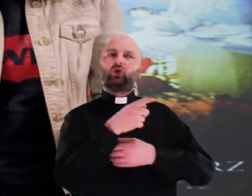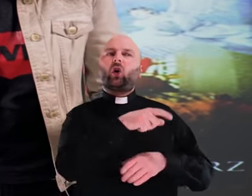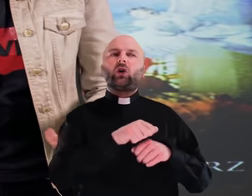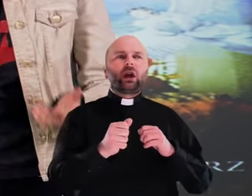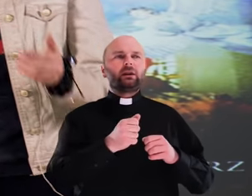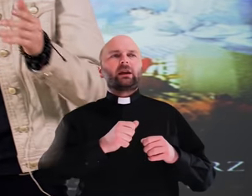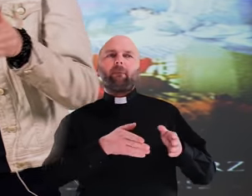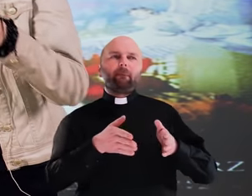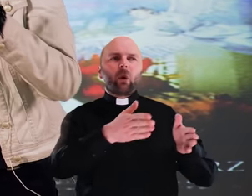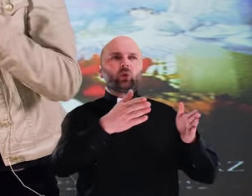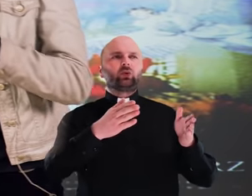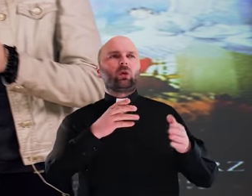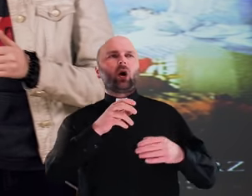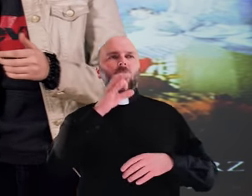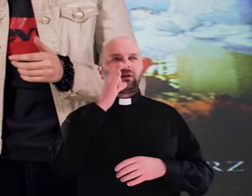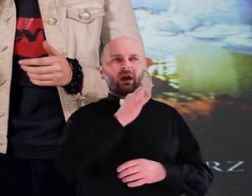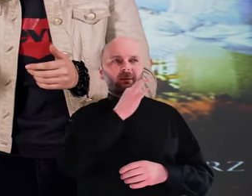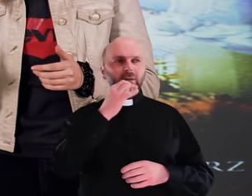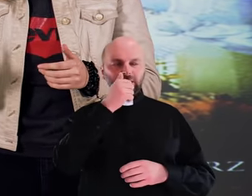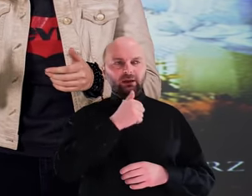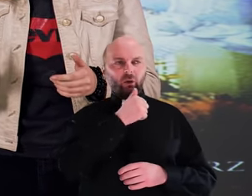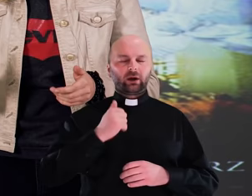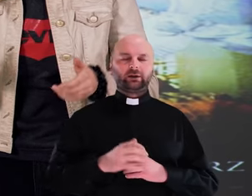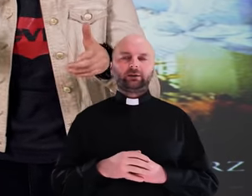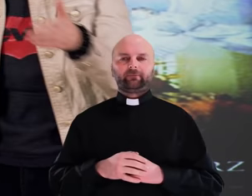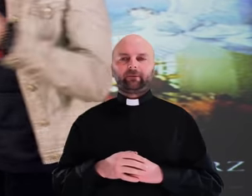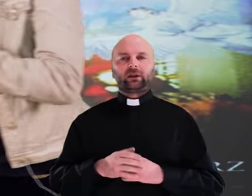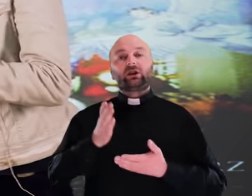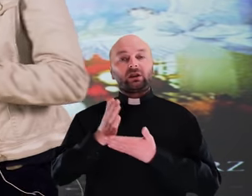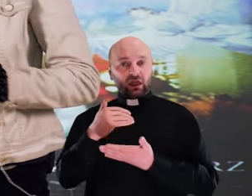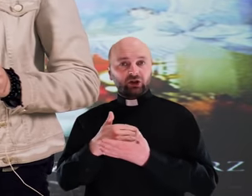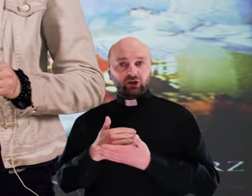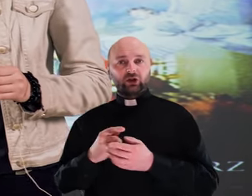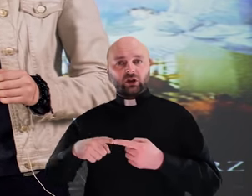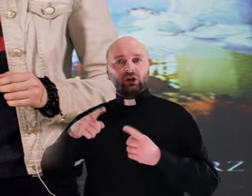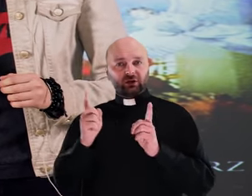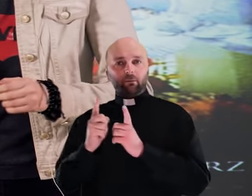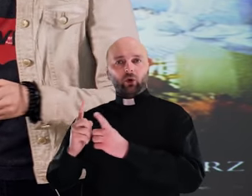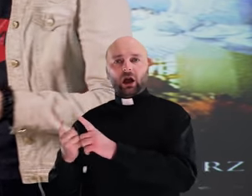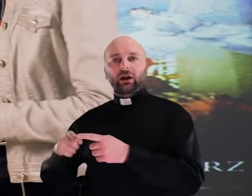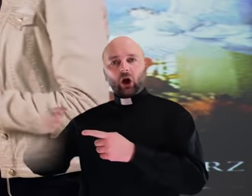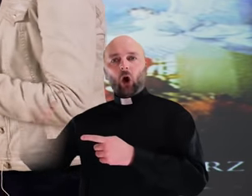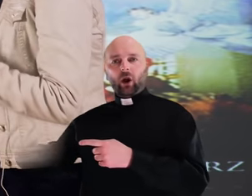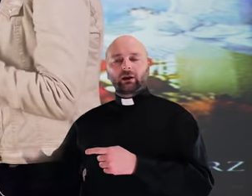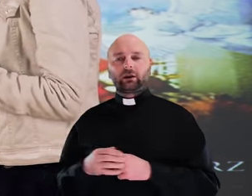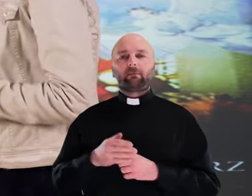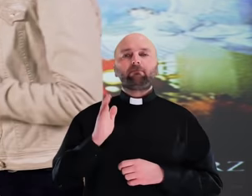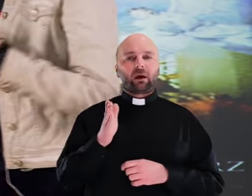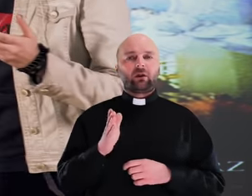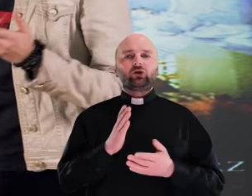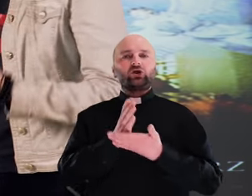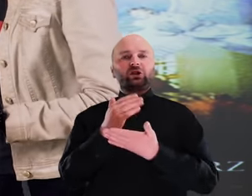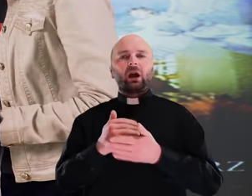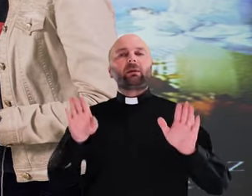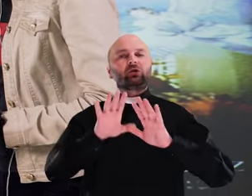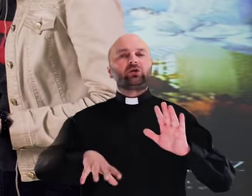Eucharystii, czyli jej poszczególne części, nasze kolejne spotkania, będą, jak się domyślam, kolejnymi częściami